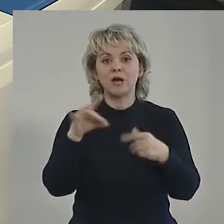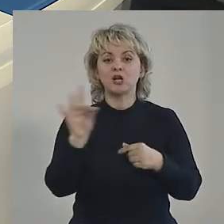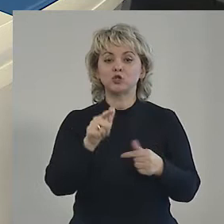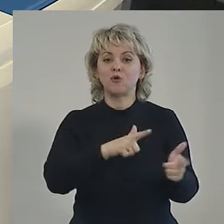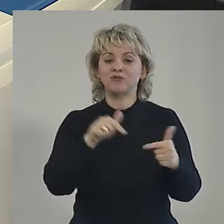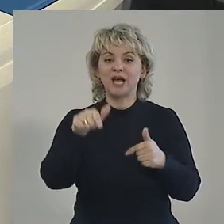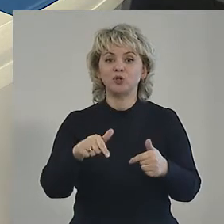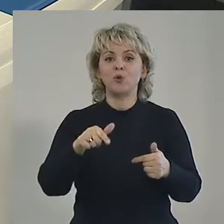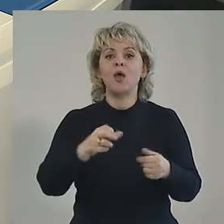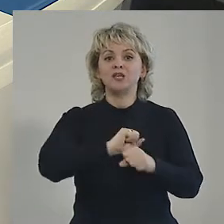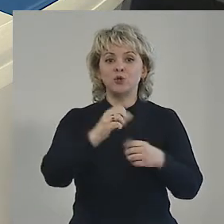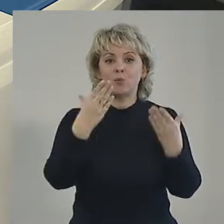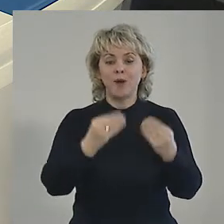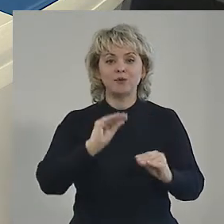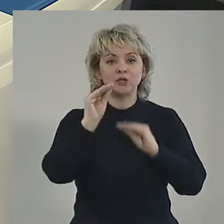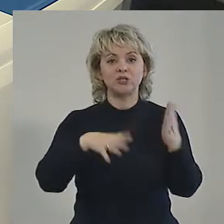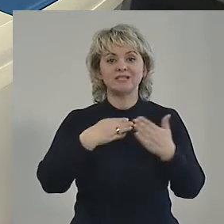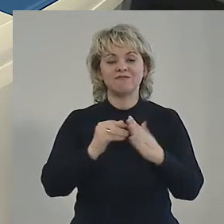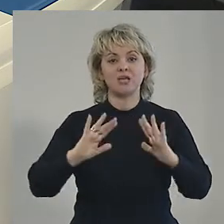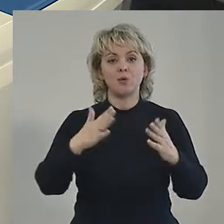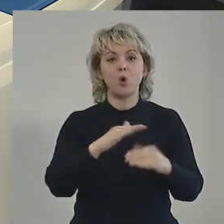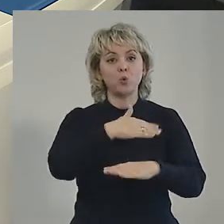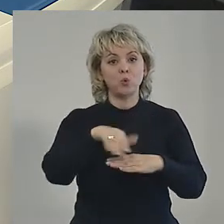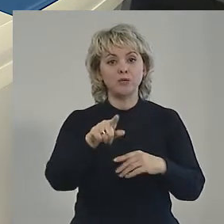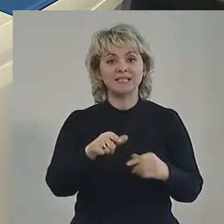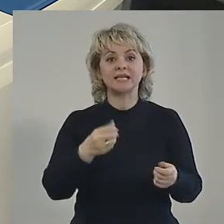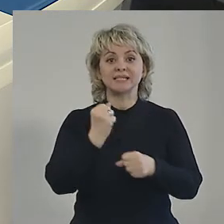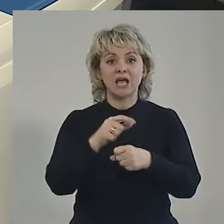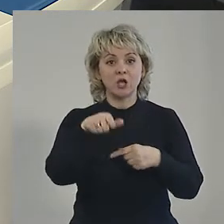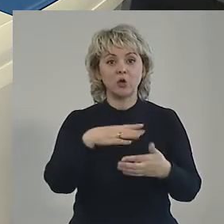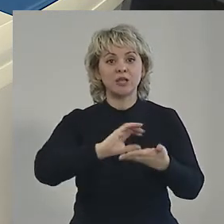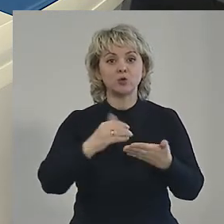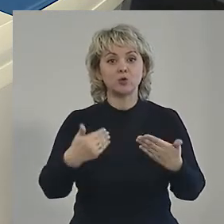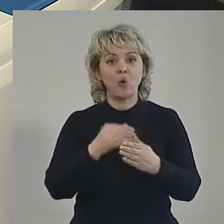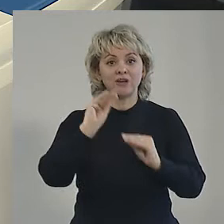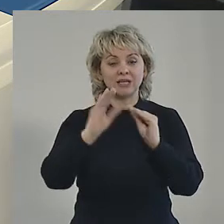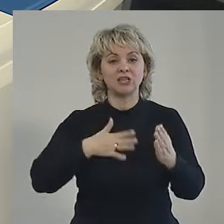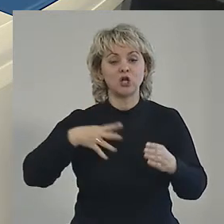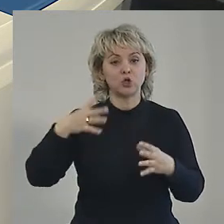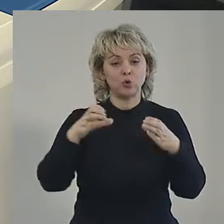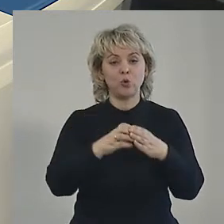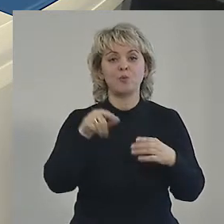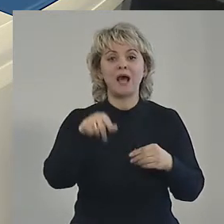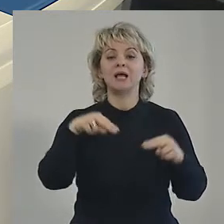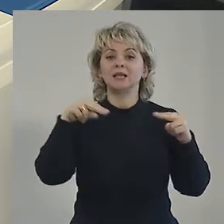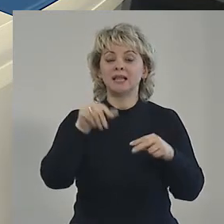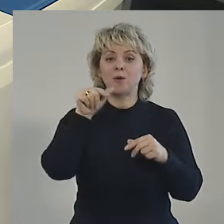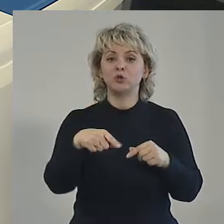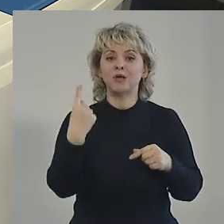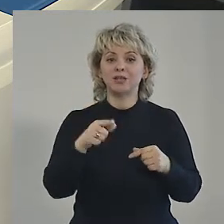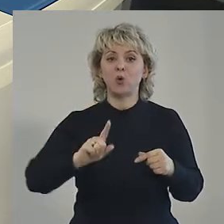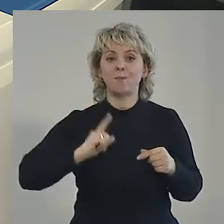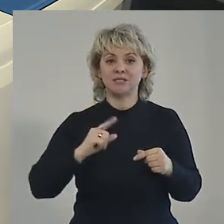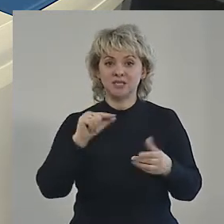Ростов готовится ко Дню Победы, украшая свои парки и улицы. За изготовлением новых композиций наша съемочная группа наблюдала в одной